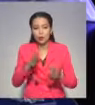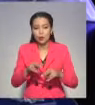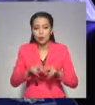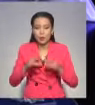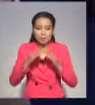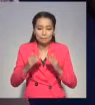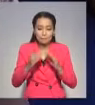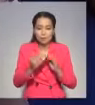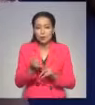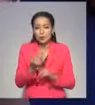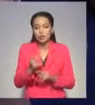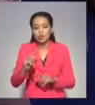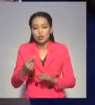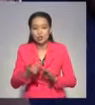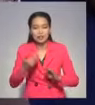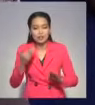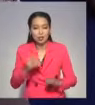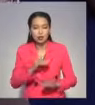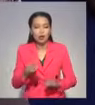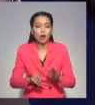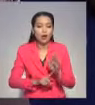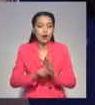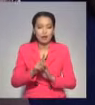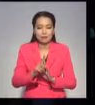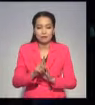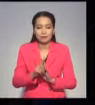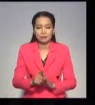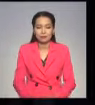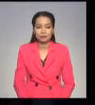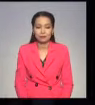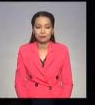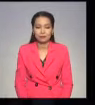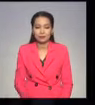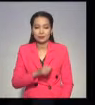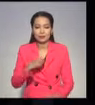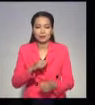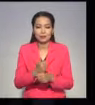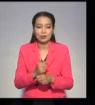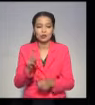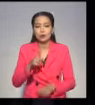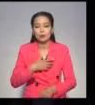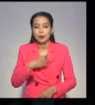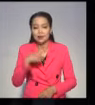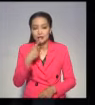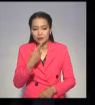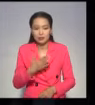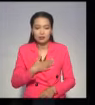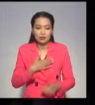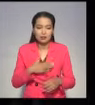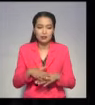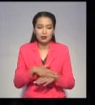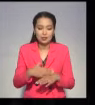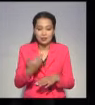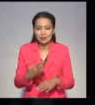пирамиду за несколько часов до официального начала собрания. Самое главное, о чем мы говорим каждый год, встречаясь на